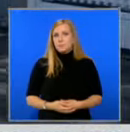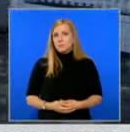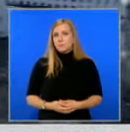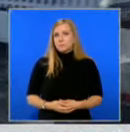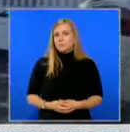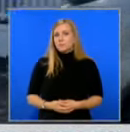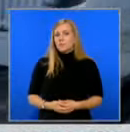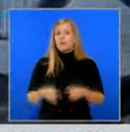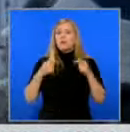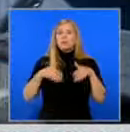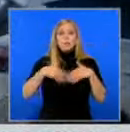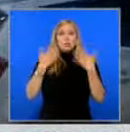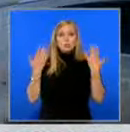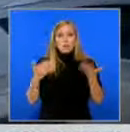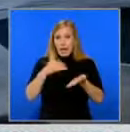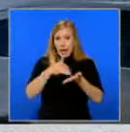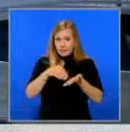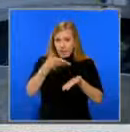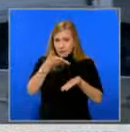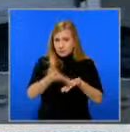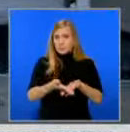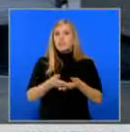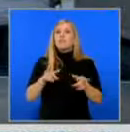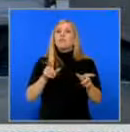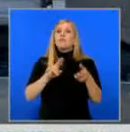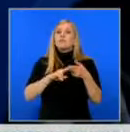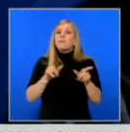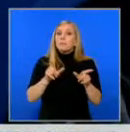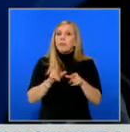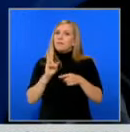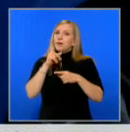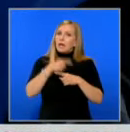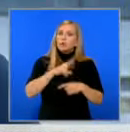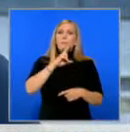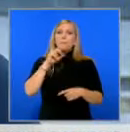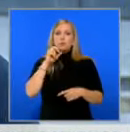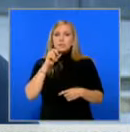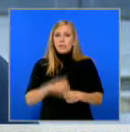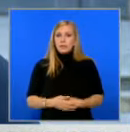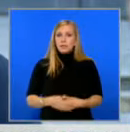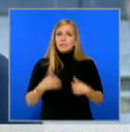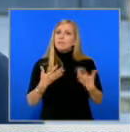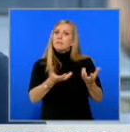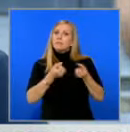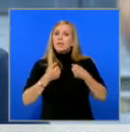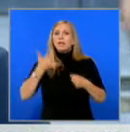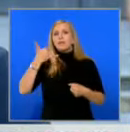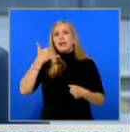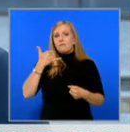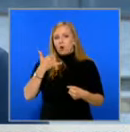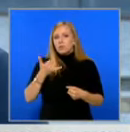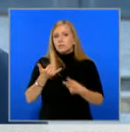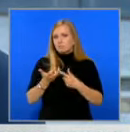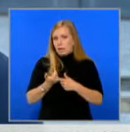прокуратура тази сутрин на адреса където васил михайлов е по домашен арест влязоха полицаи иззели сме мобилни телефони